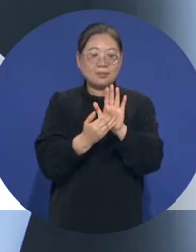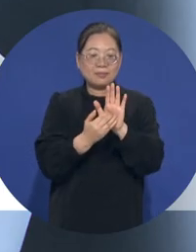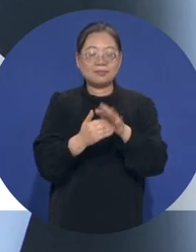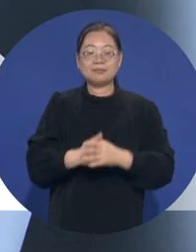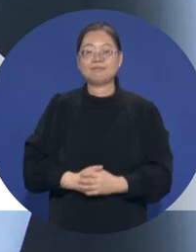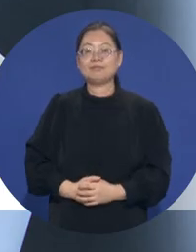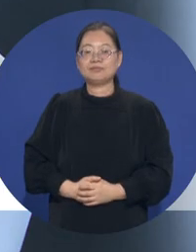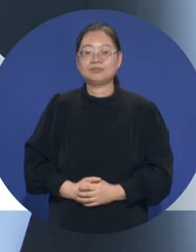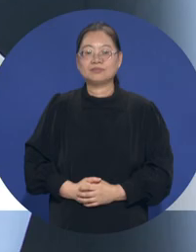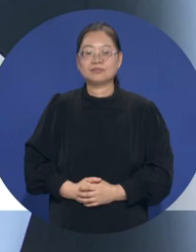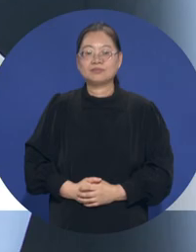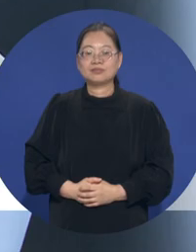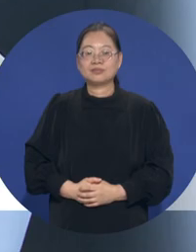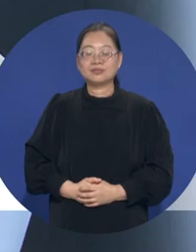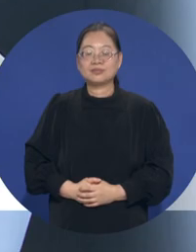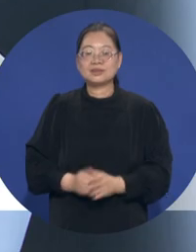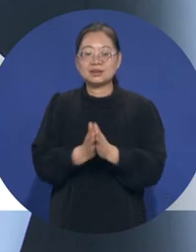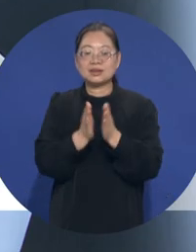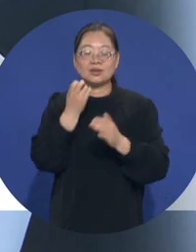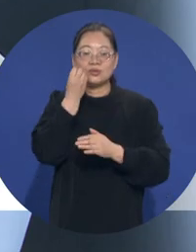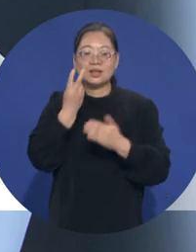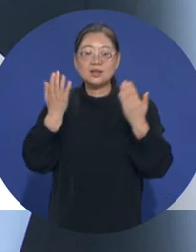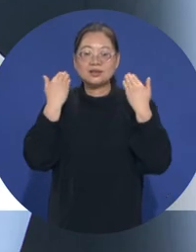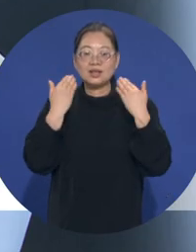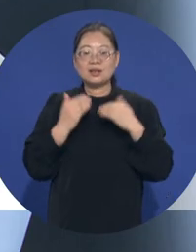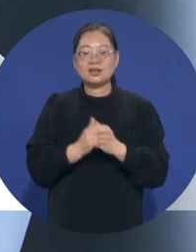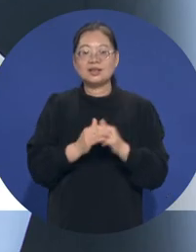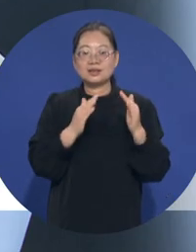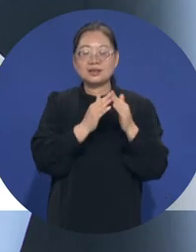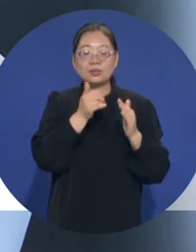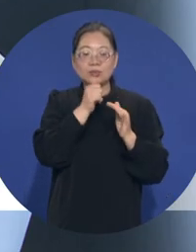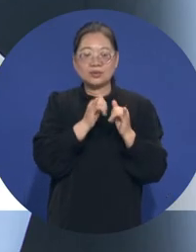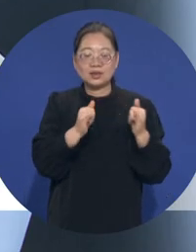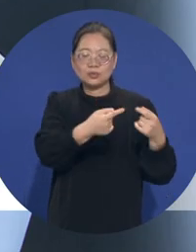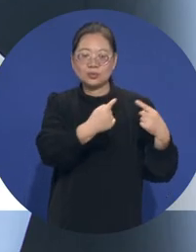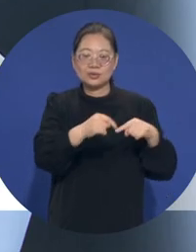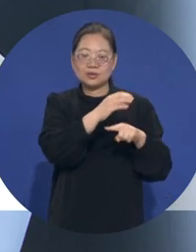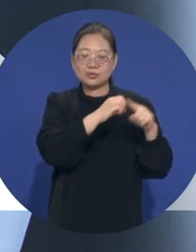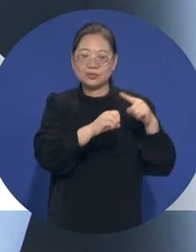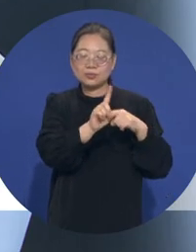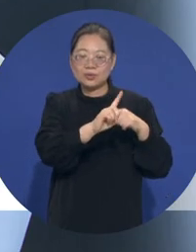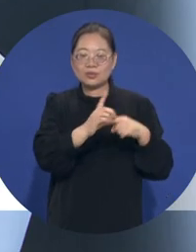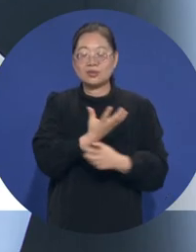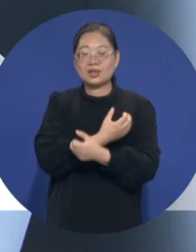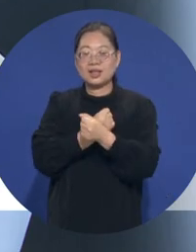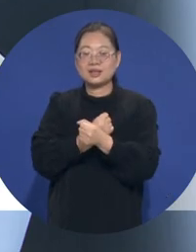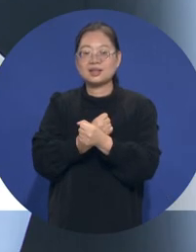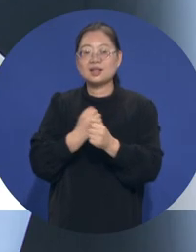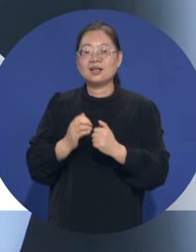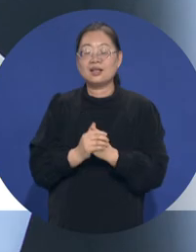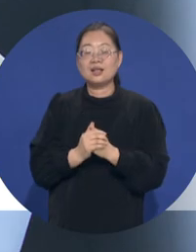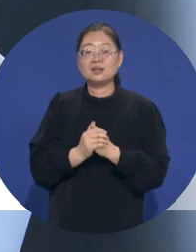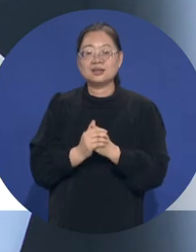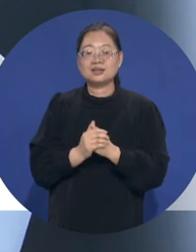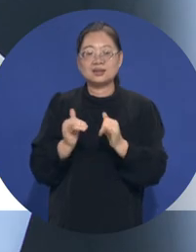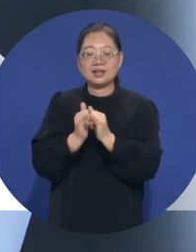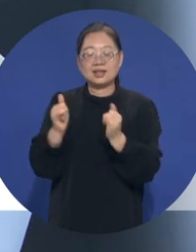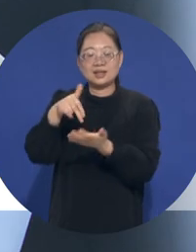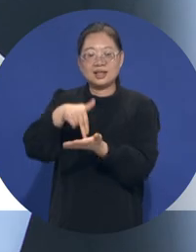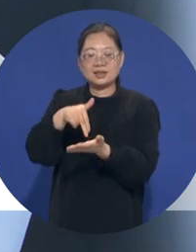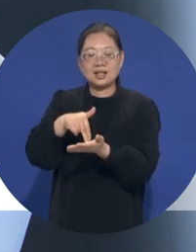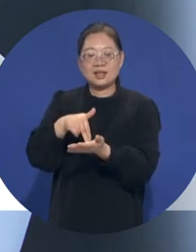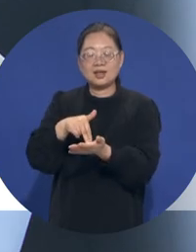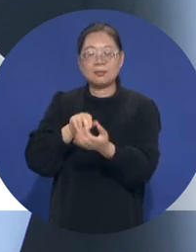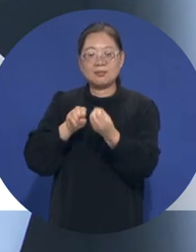건데요. 시행 두 달이 지난 지금 공인중개사들의 동참률은 어떤지, 계약하는 임대인과 임차인들의 반응은 어떤지